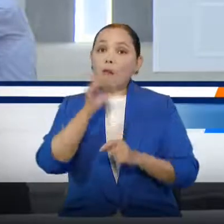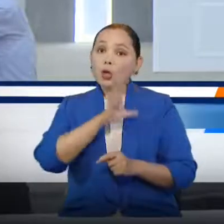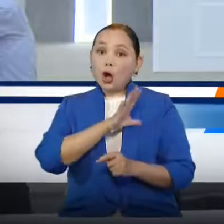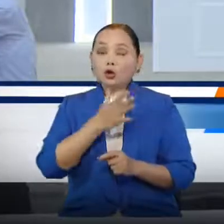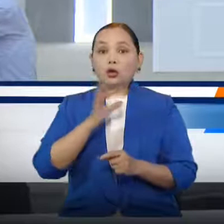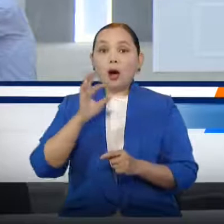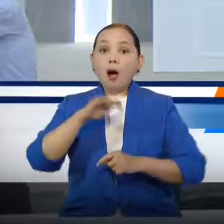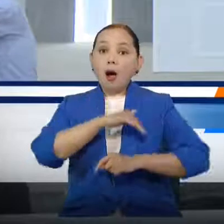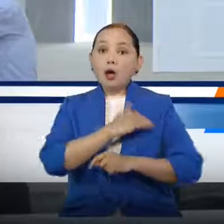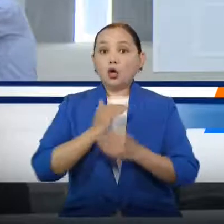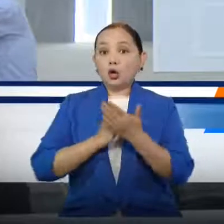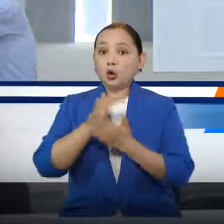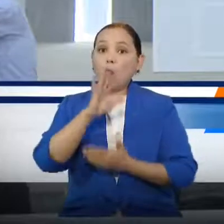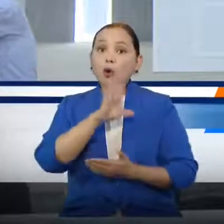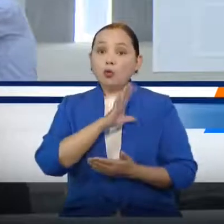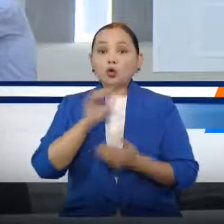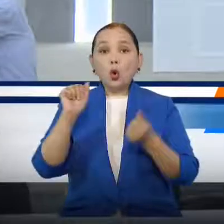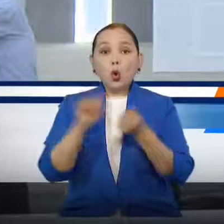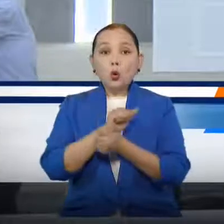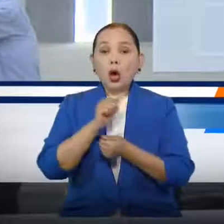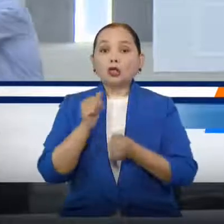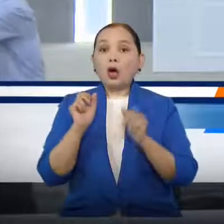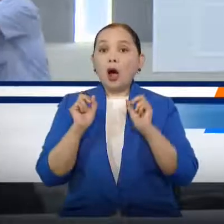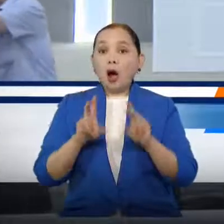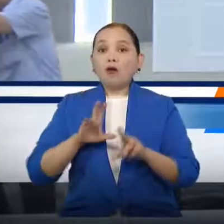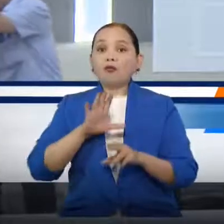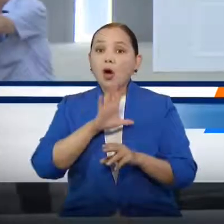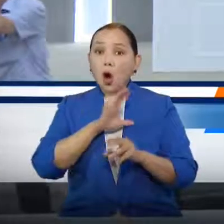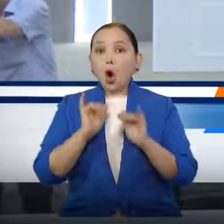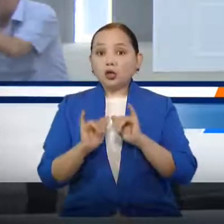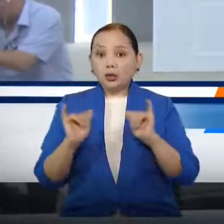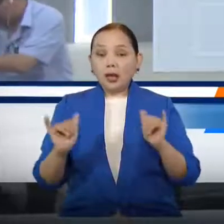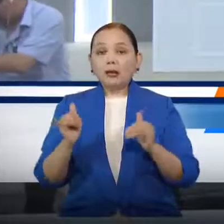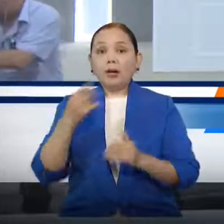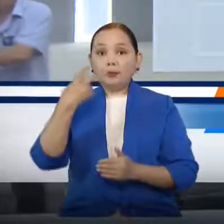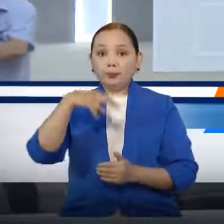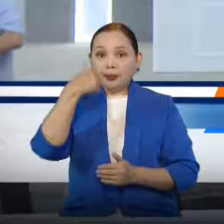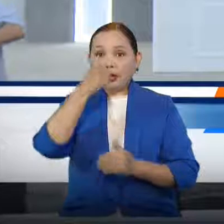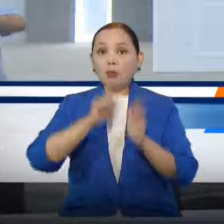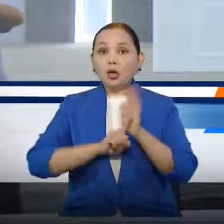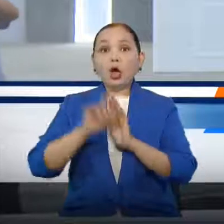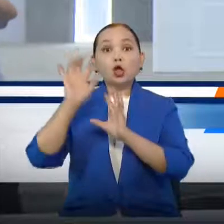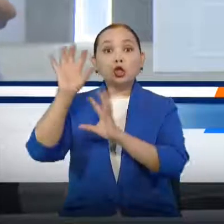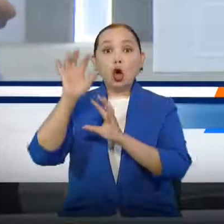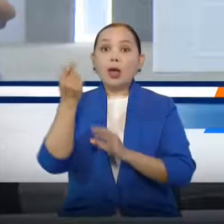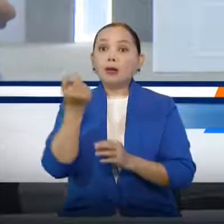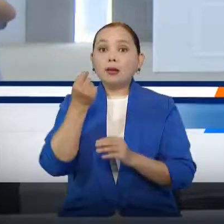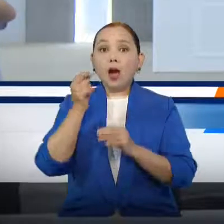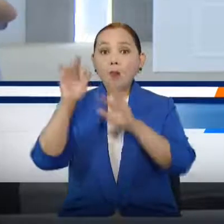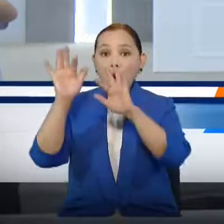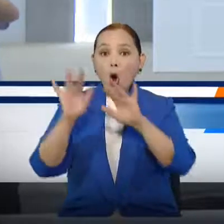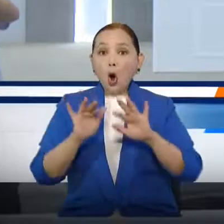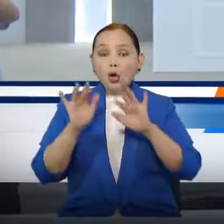haroratning yuqori bo'lish natijasida qurg'oqchilik xavfi ortgan. 2020 yil boshida tog'larda qorlarning